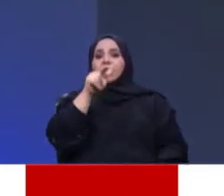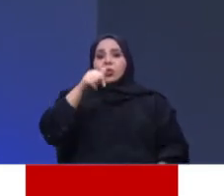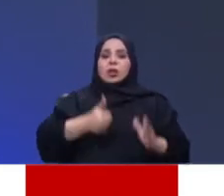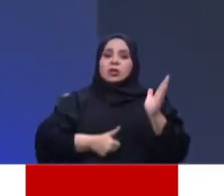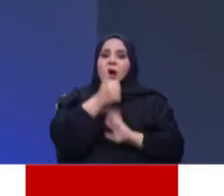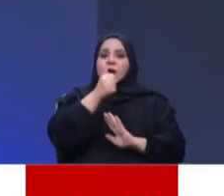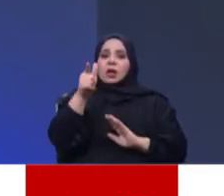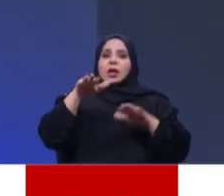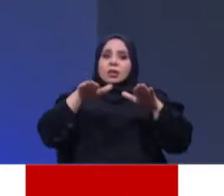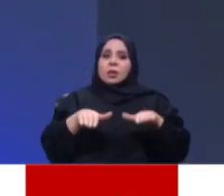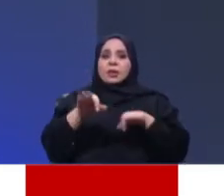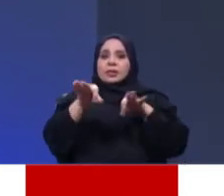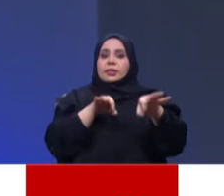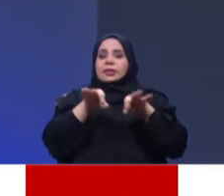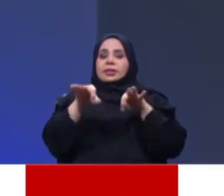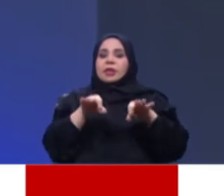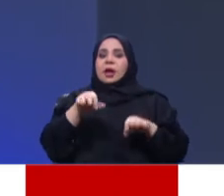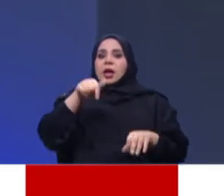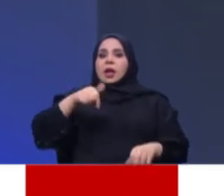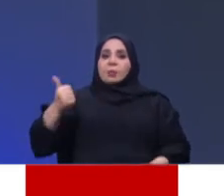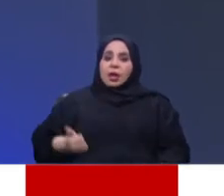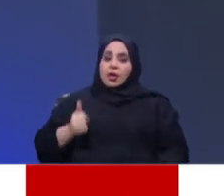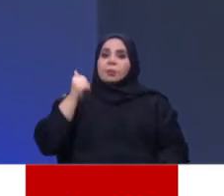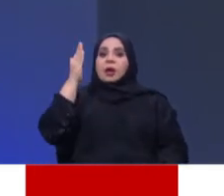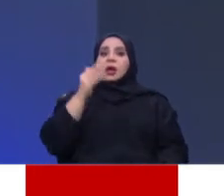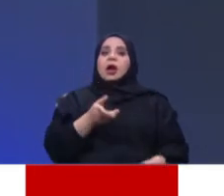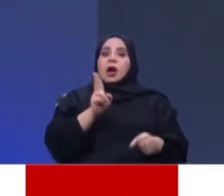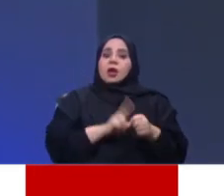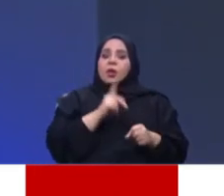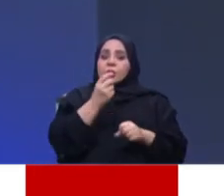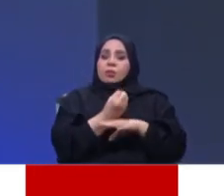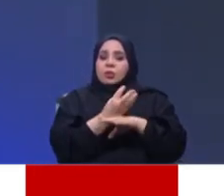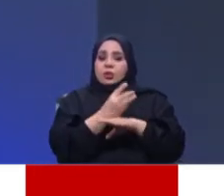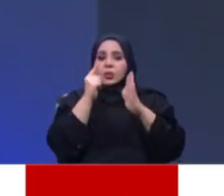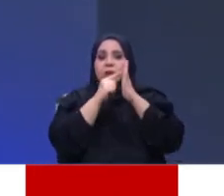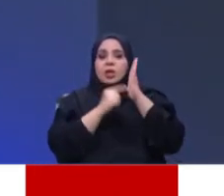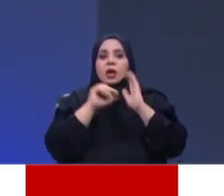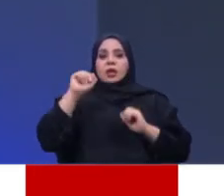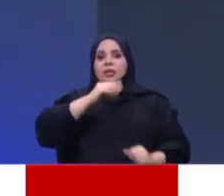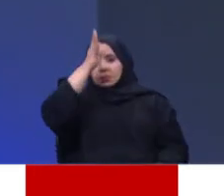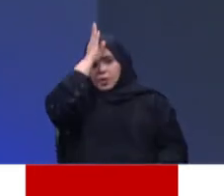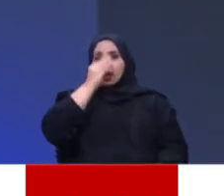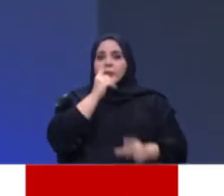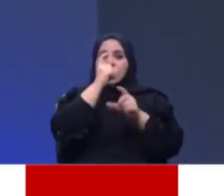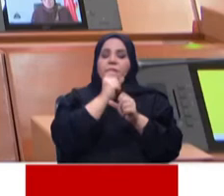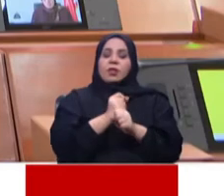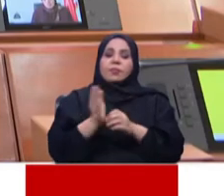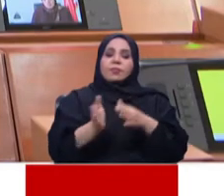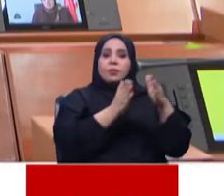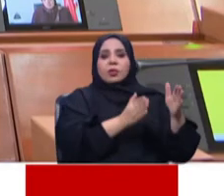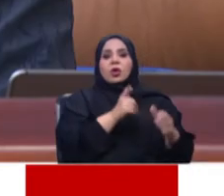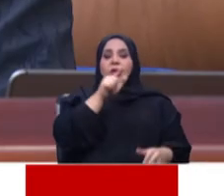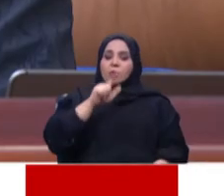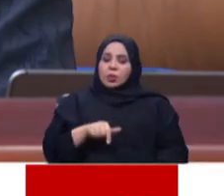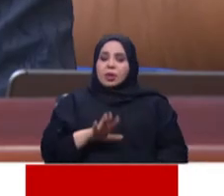حققتها الدبلوماسية البرلمانية البحرينية في ظل المشروع الإصلاحي لجلالة الملك المفدى. استطاعت